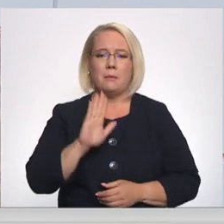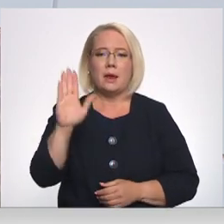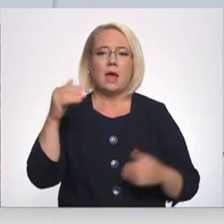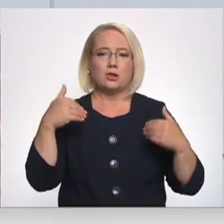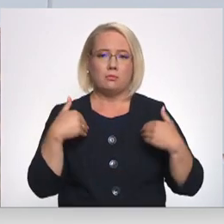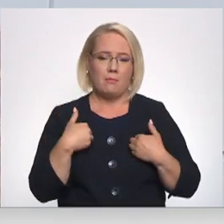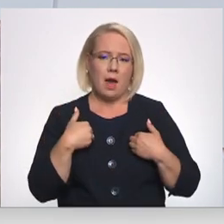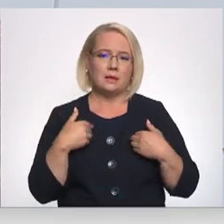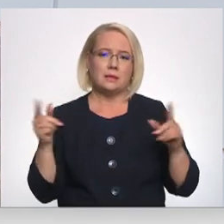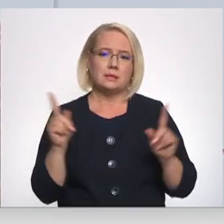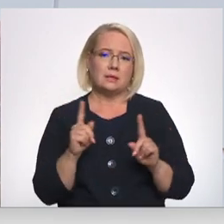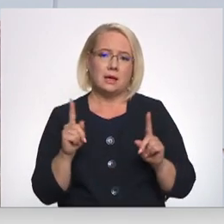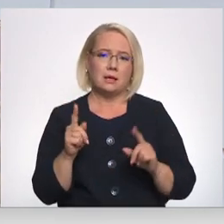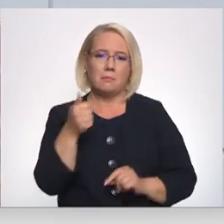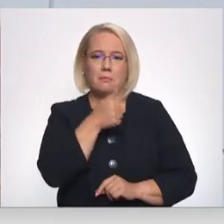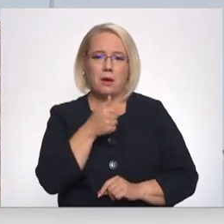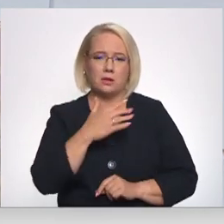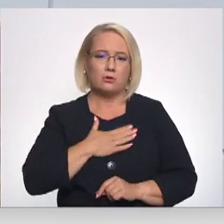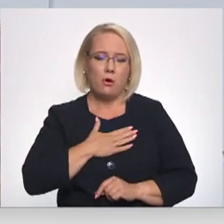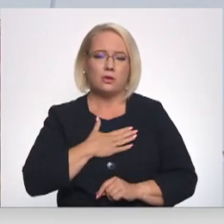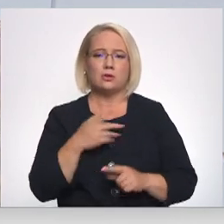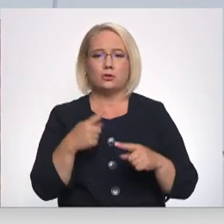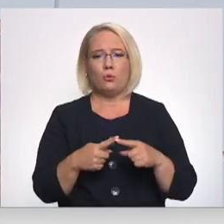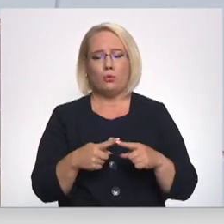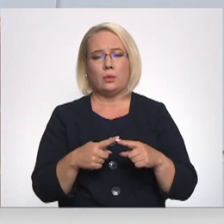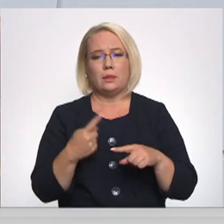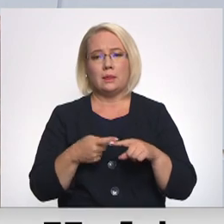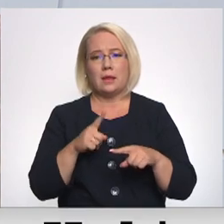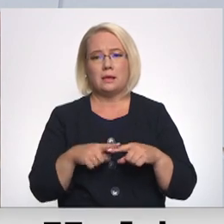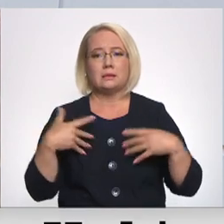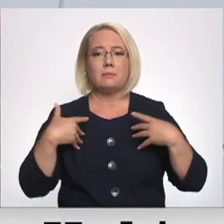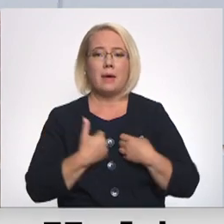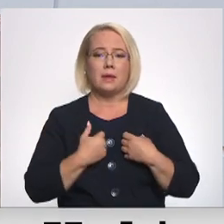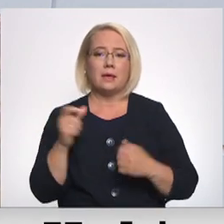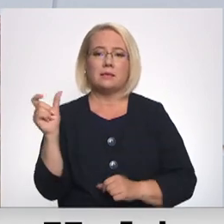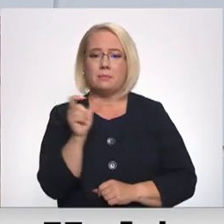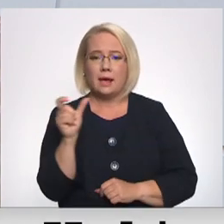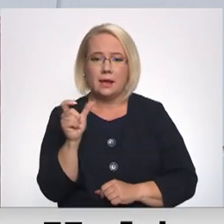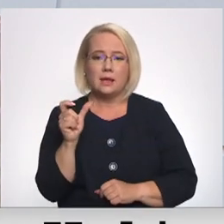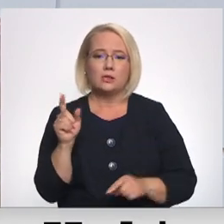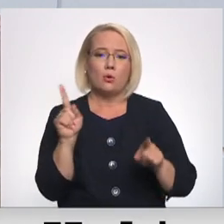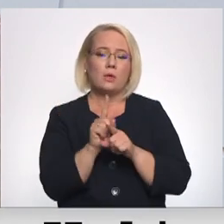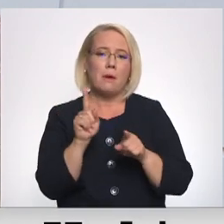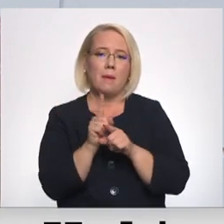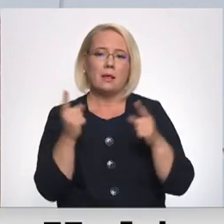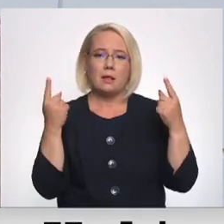ļoti tāds personīgs un tāds bēdīgs mirklis. Un tāpat